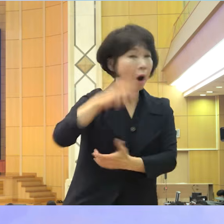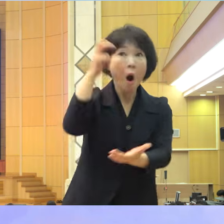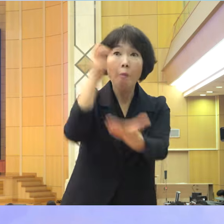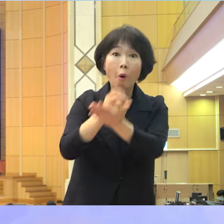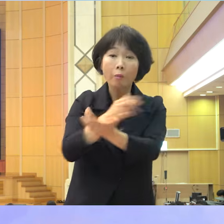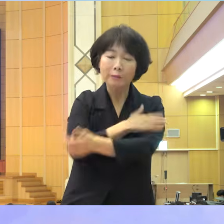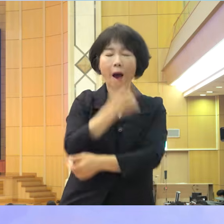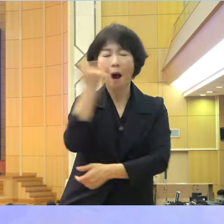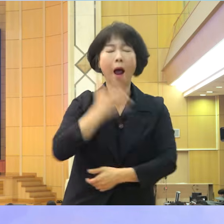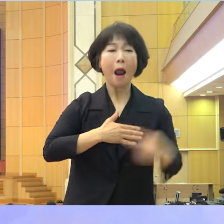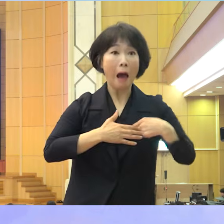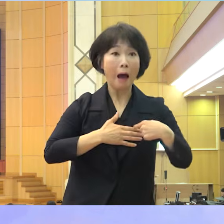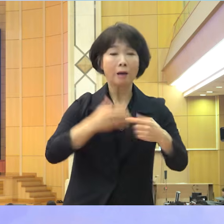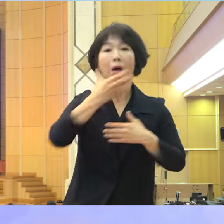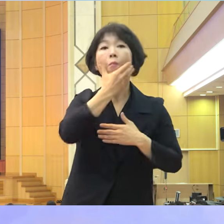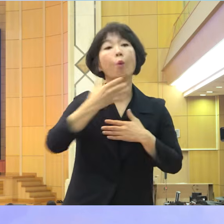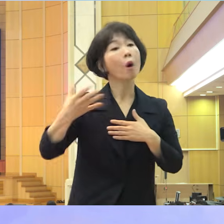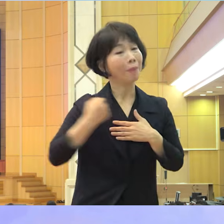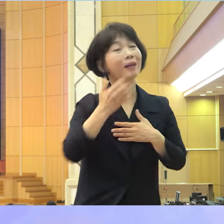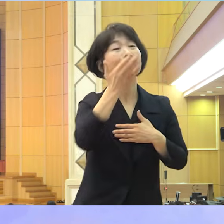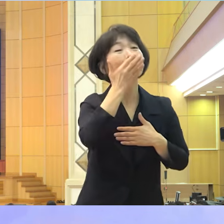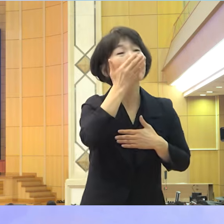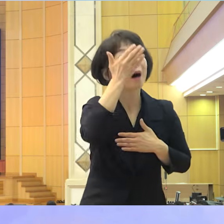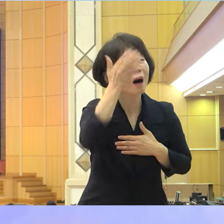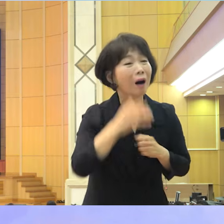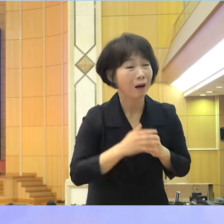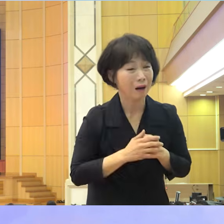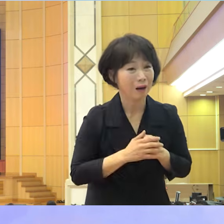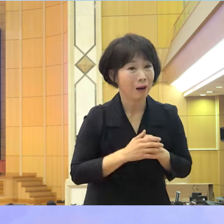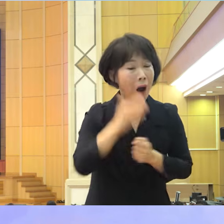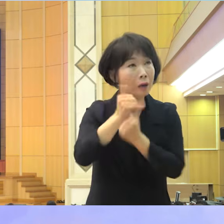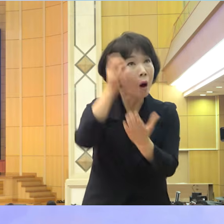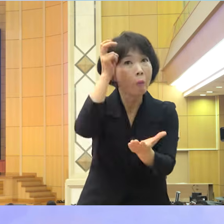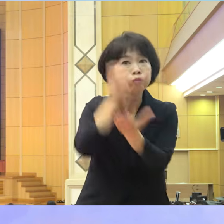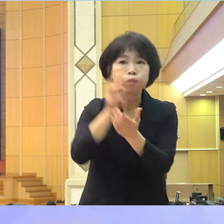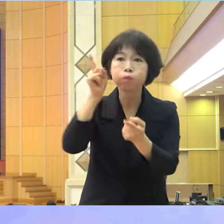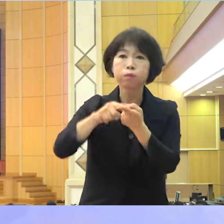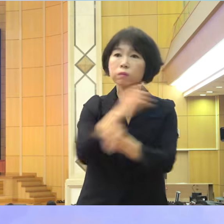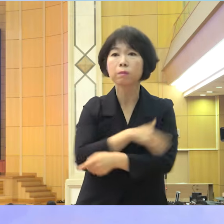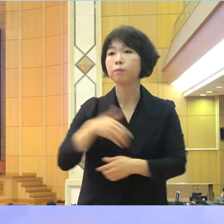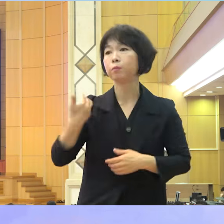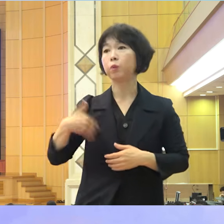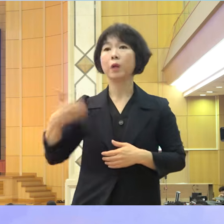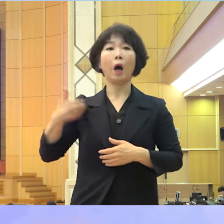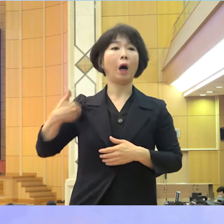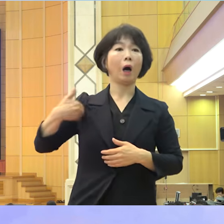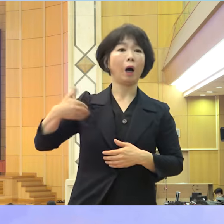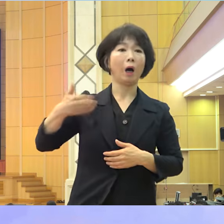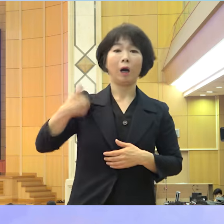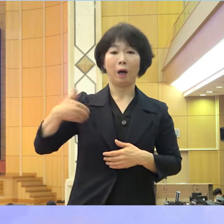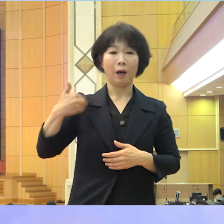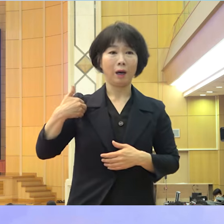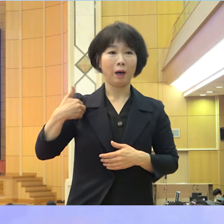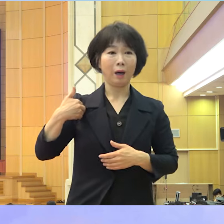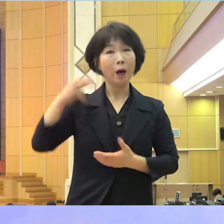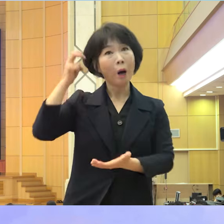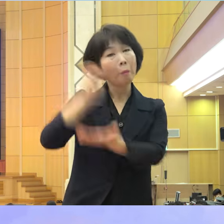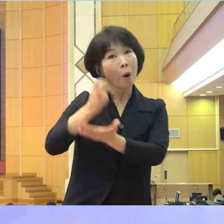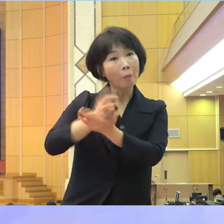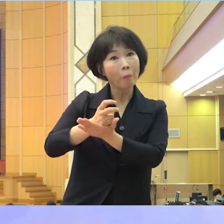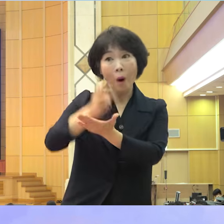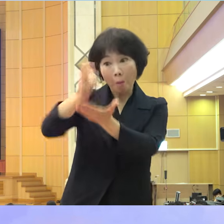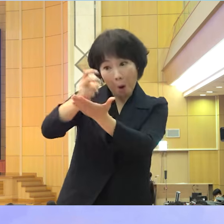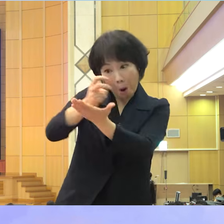복이라 그랬잖아요. 그 율법을 알지 못하다 보니까 율법의 행위로, 이 말은 율법을